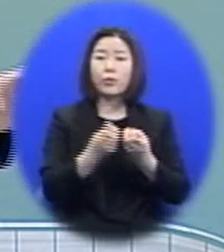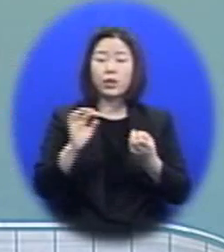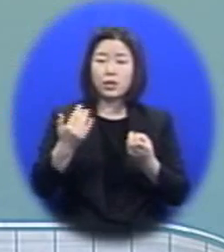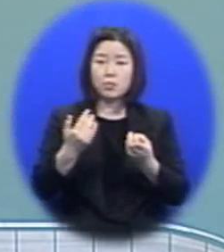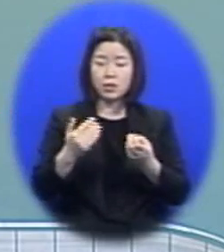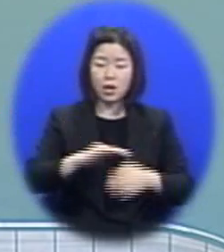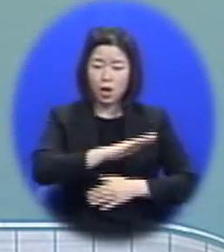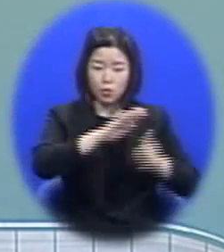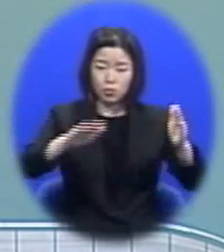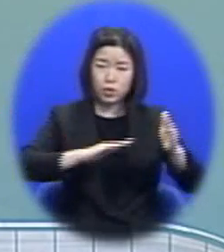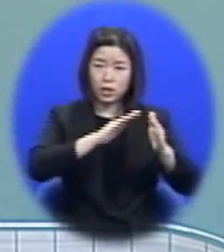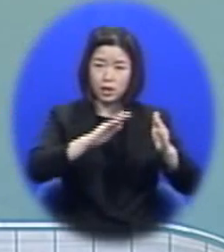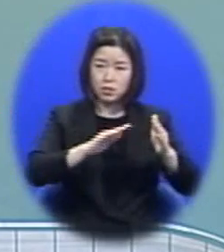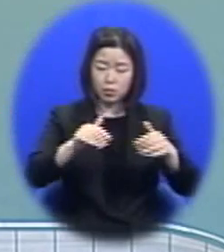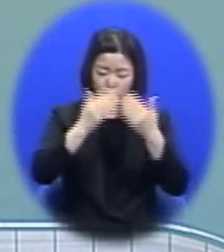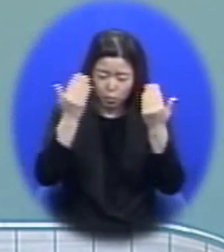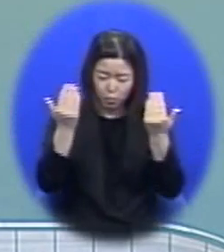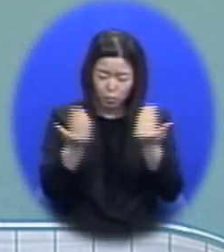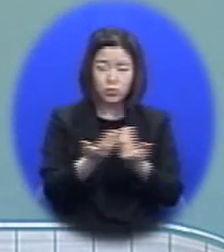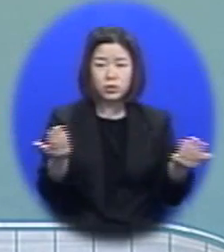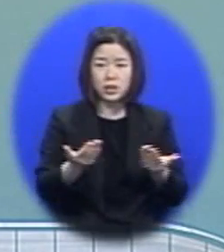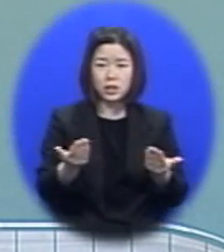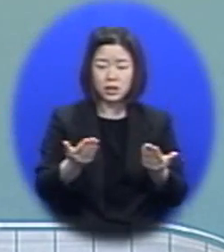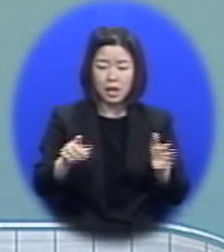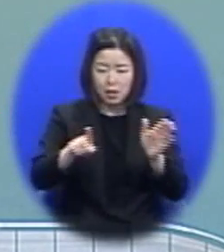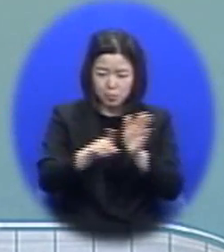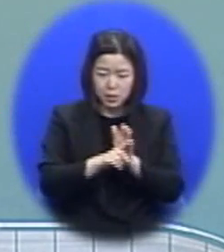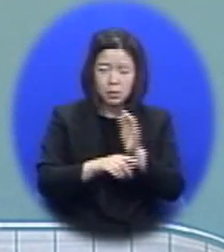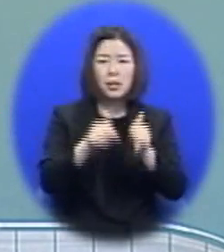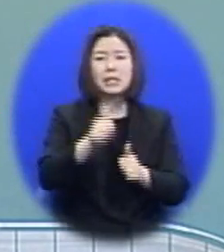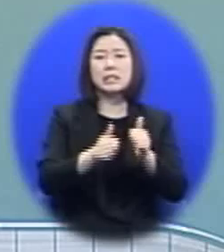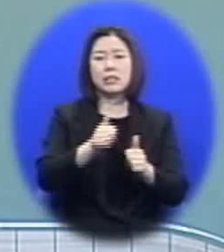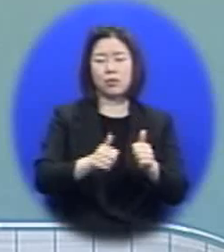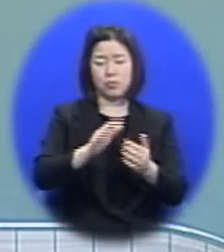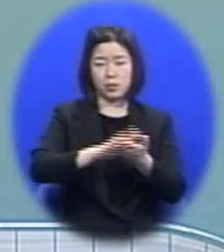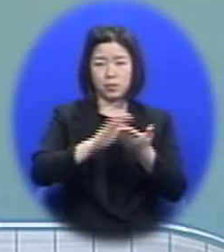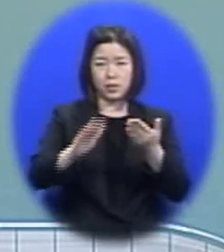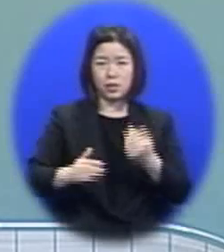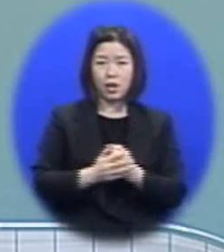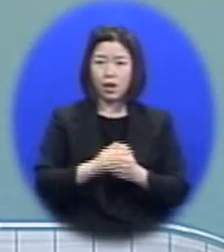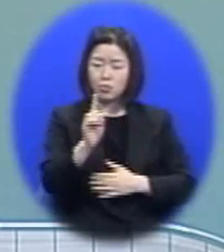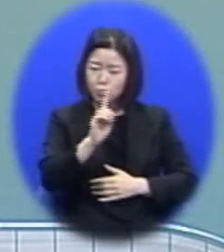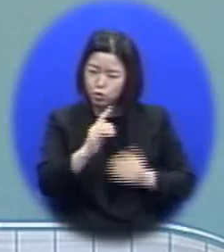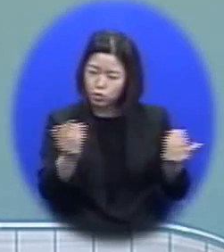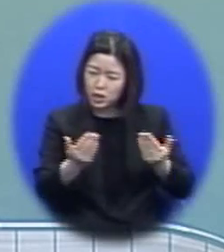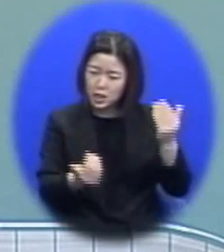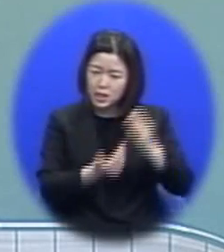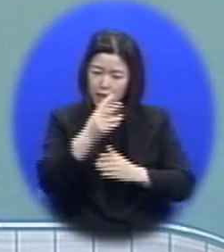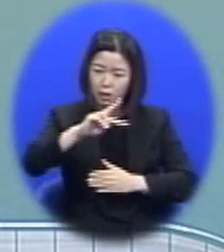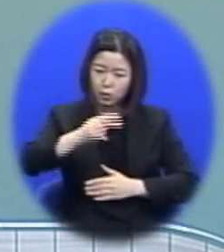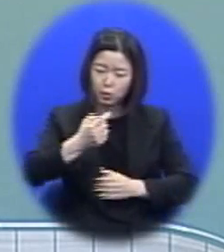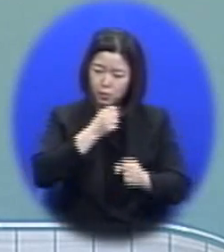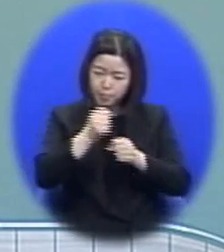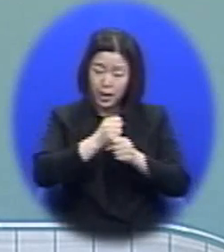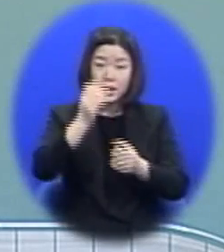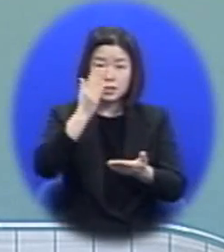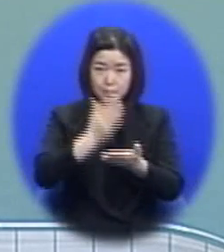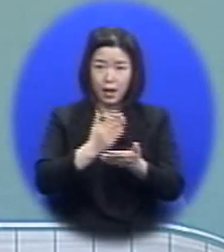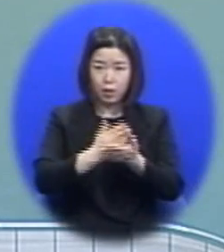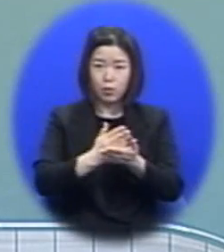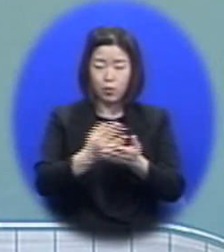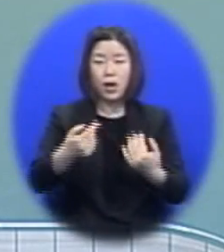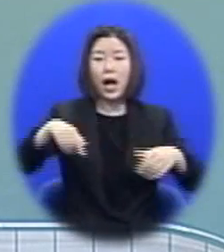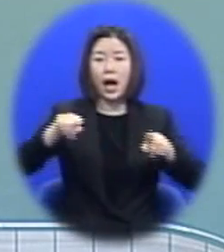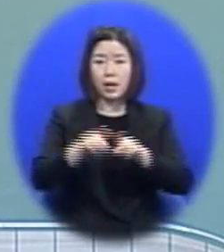다 믿음의 실험이에요 어떤 어려운 일이 생기더라도 당황하지 말고 우리